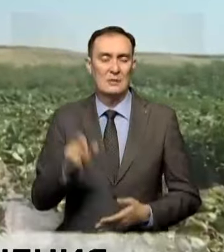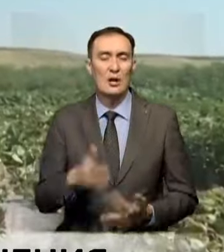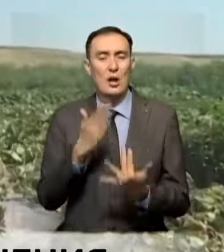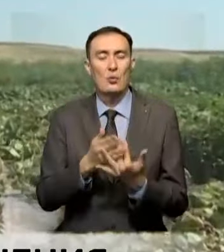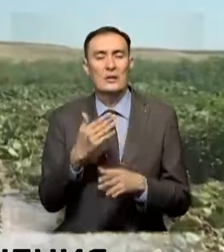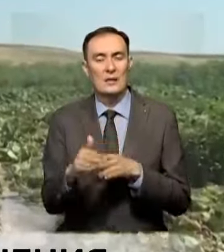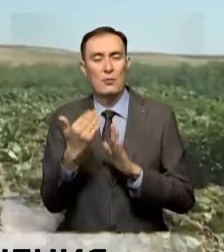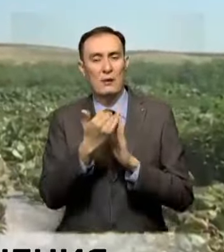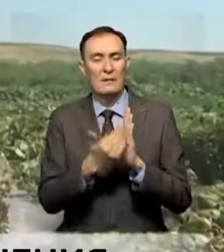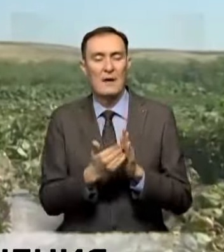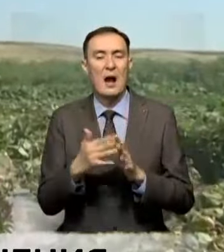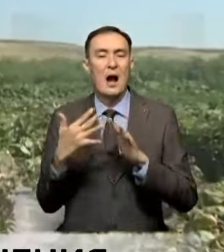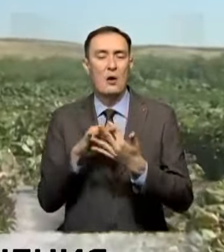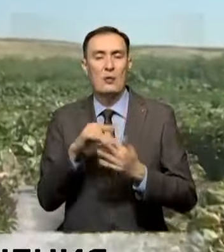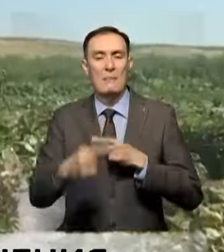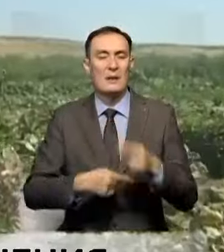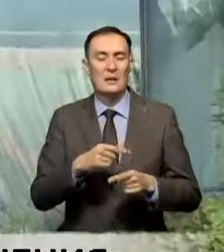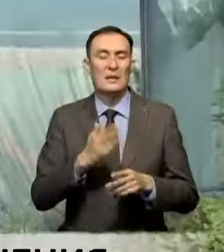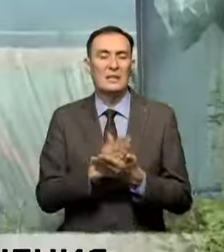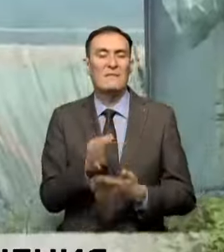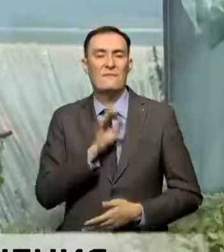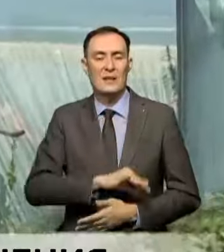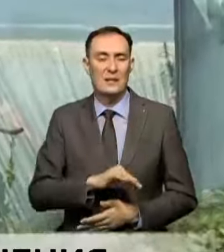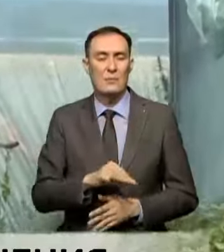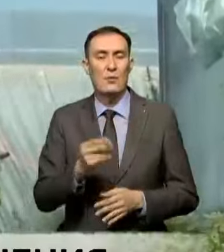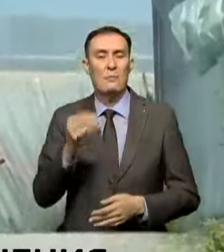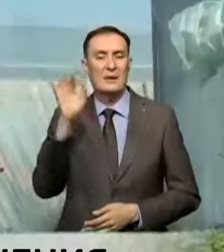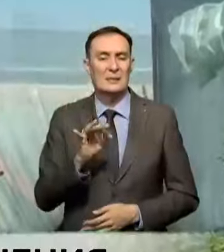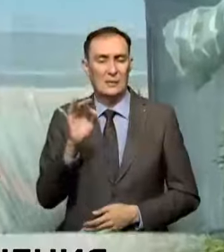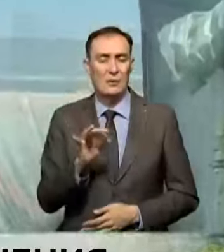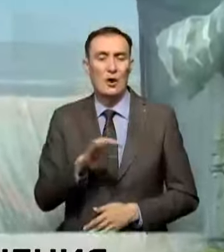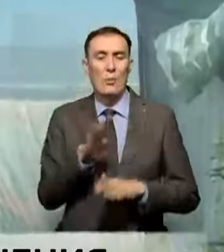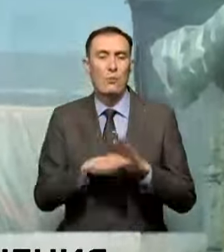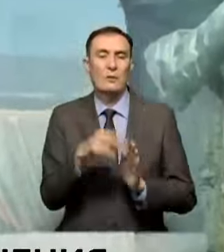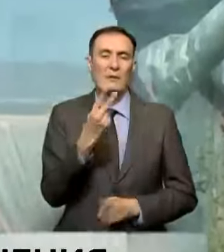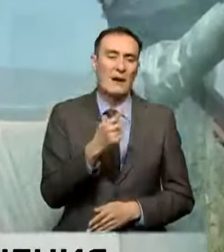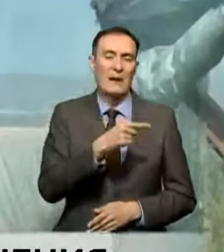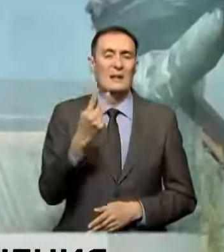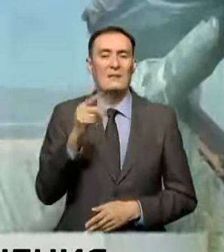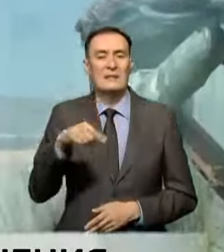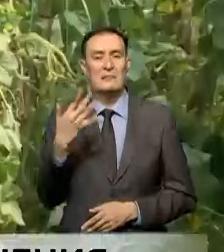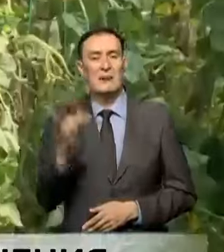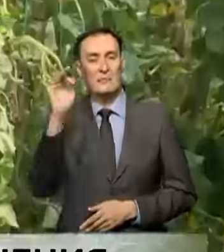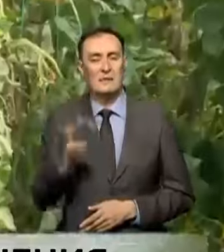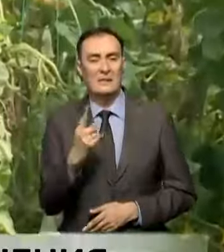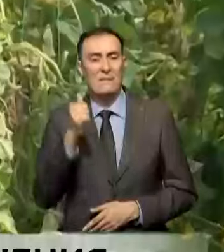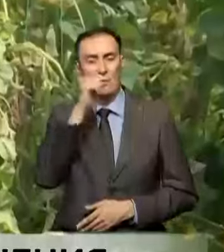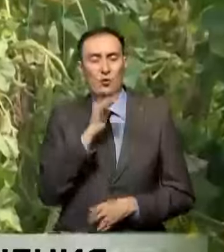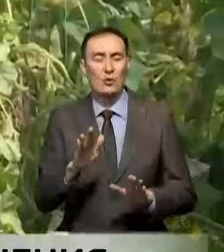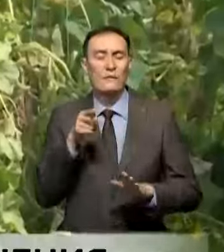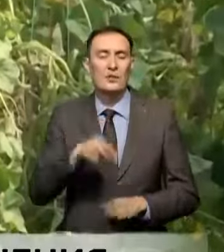Льготные кредиты по программе «Аул Аманаты» считаются самыми выгодными по процентным ставкам – по 2-2,5% годовых. Поэтому только